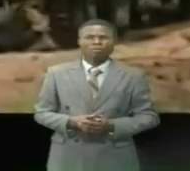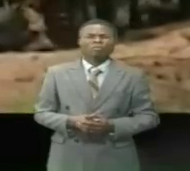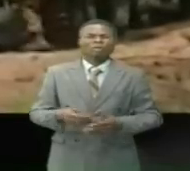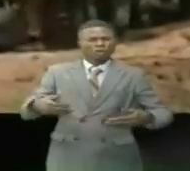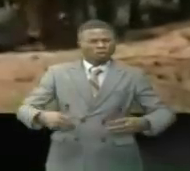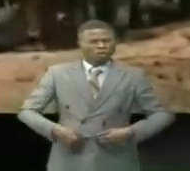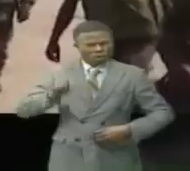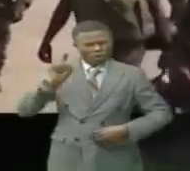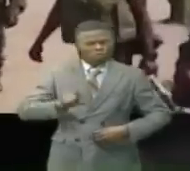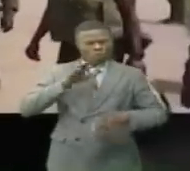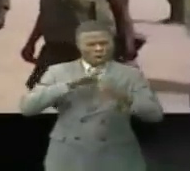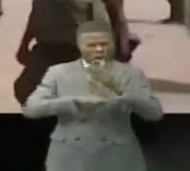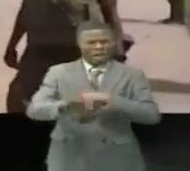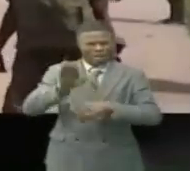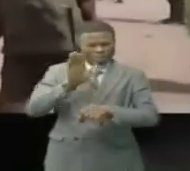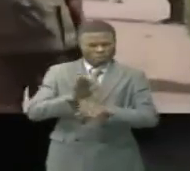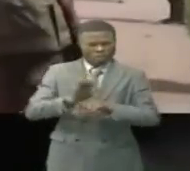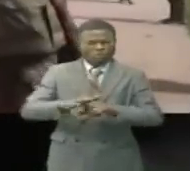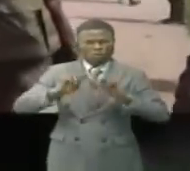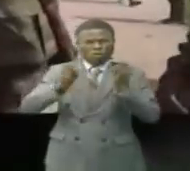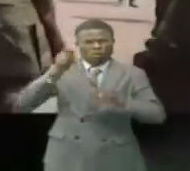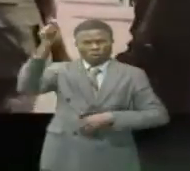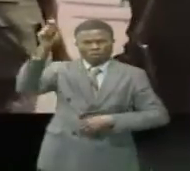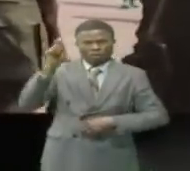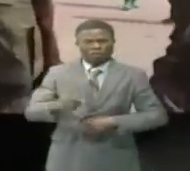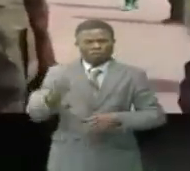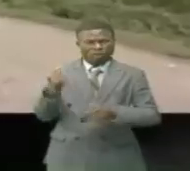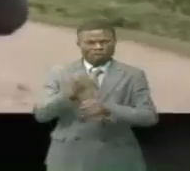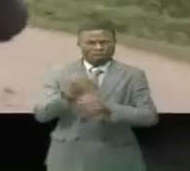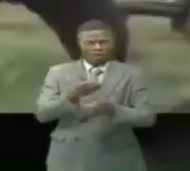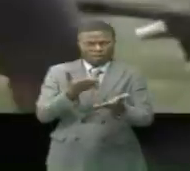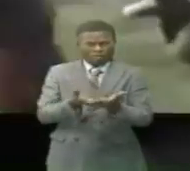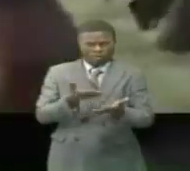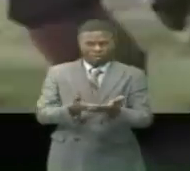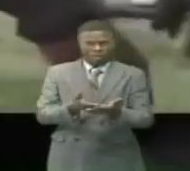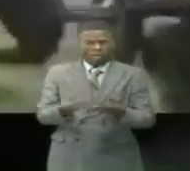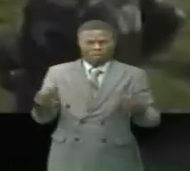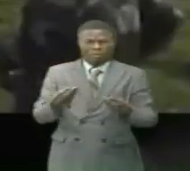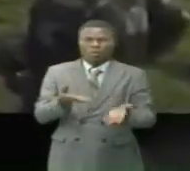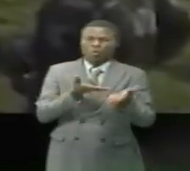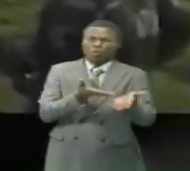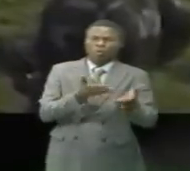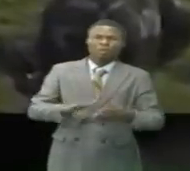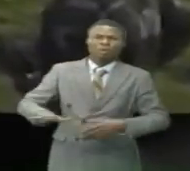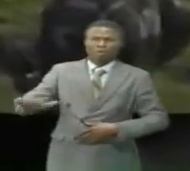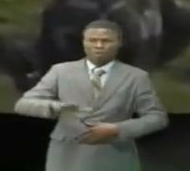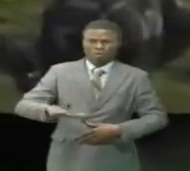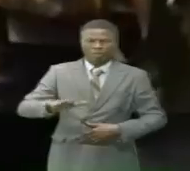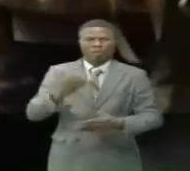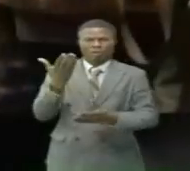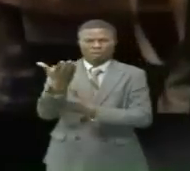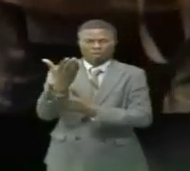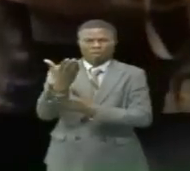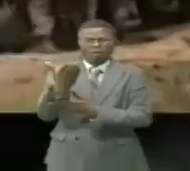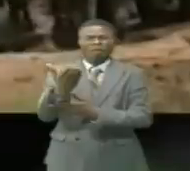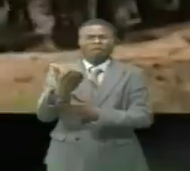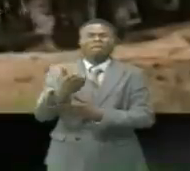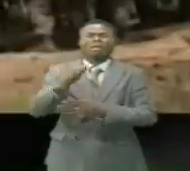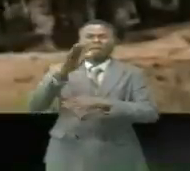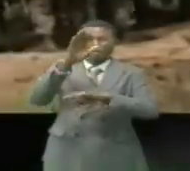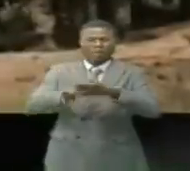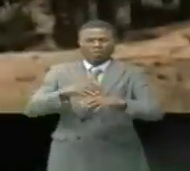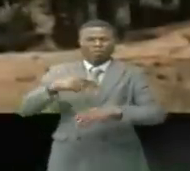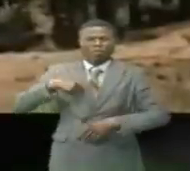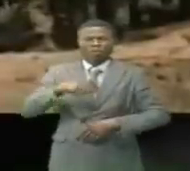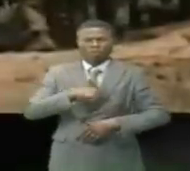rang dans l'armée, les forces armées de la RDC, afin de répondre à l'appel du chef de l'État,